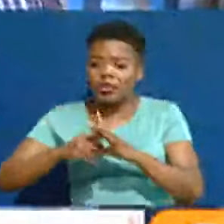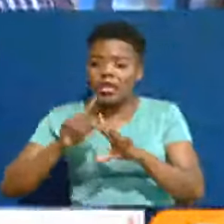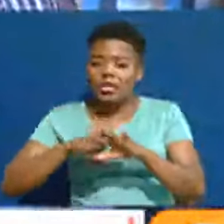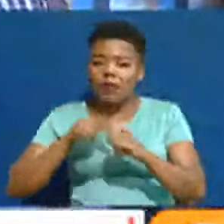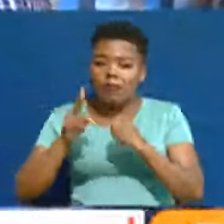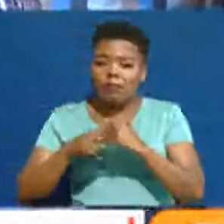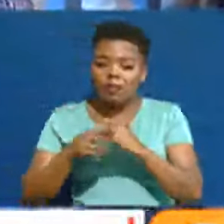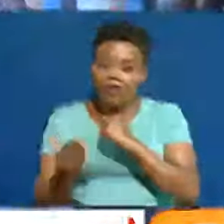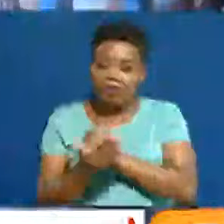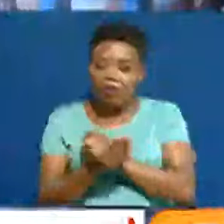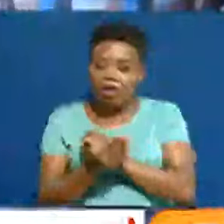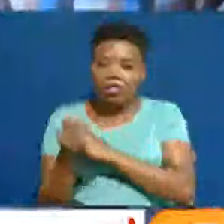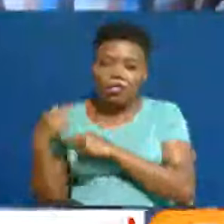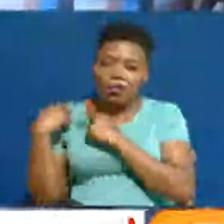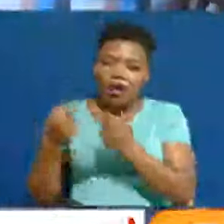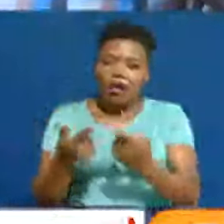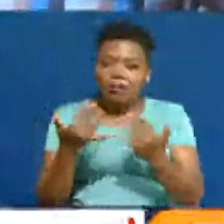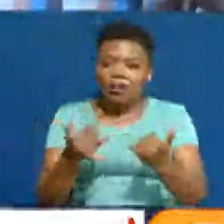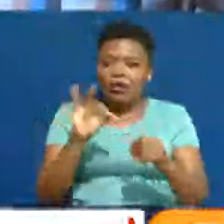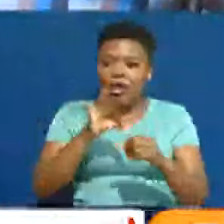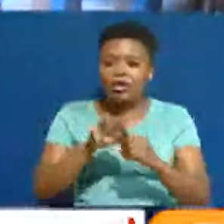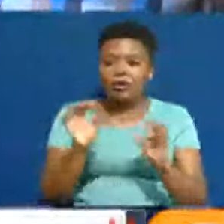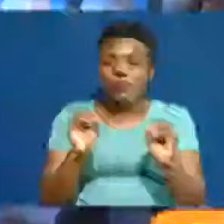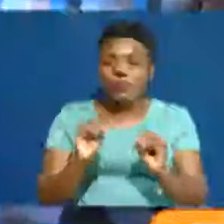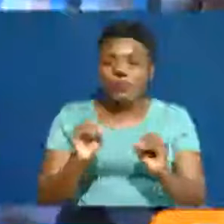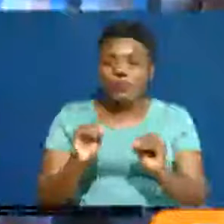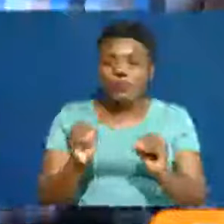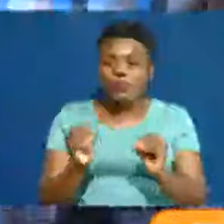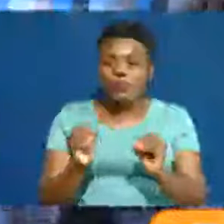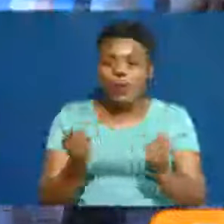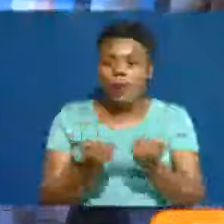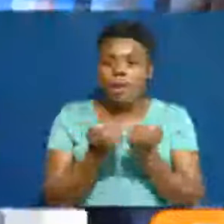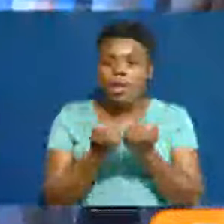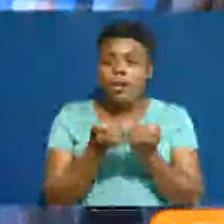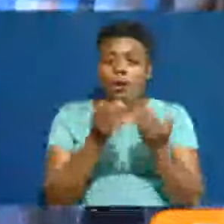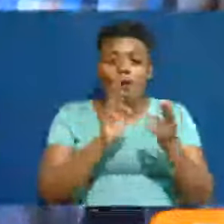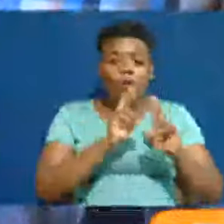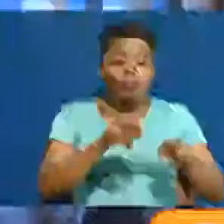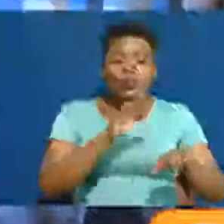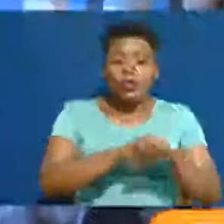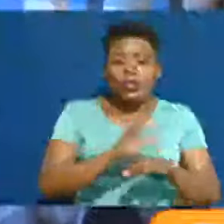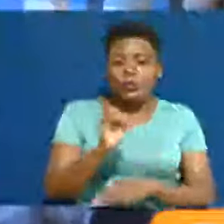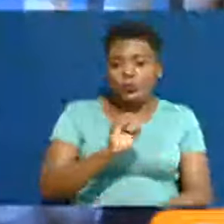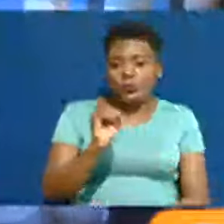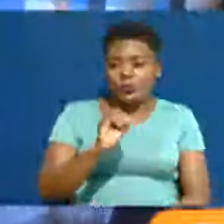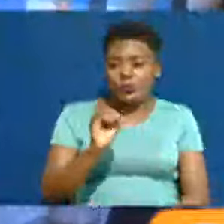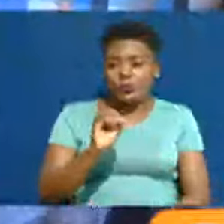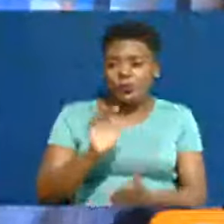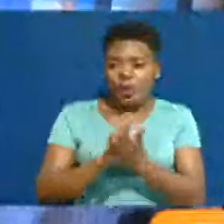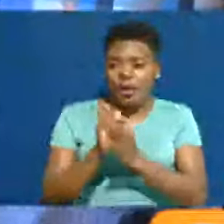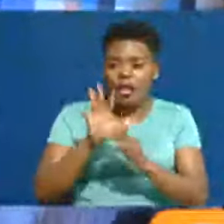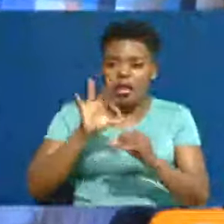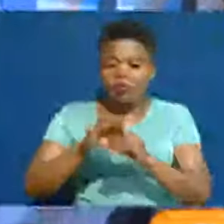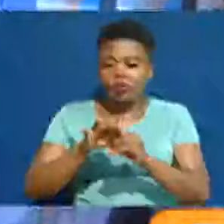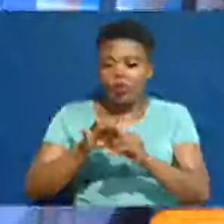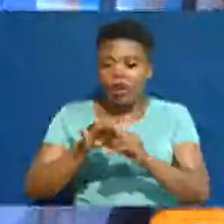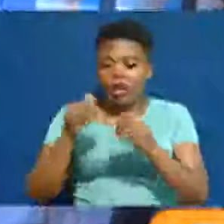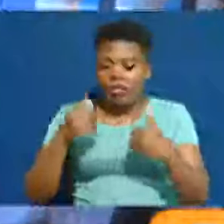hii, hakuna uchaguzi umefanywa ama ripoti yoyote kuletewa kama tunakuwa na uchaguzi